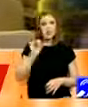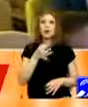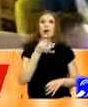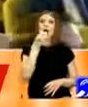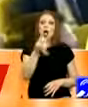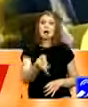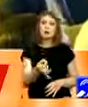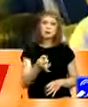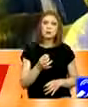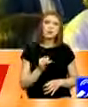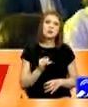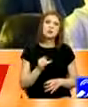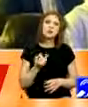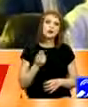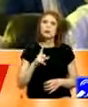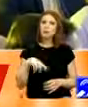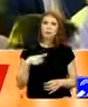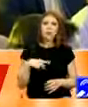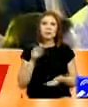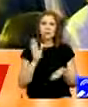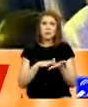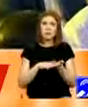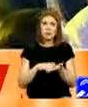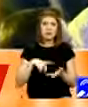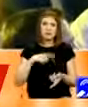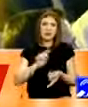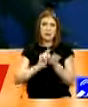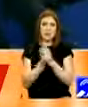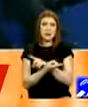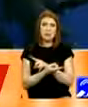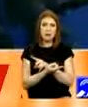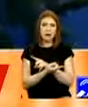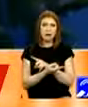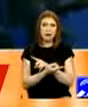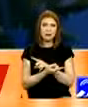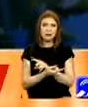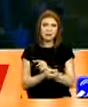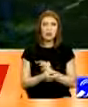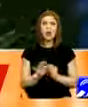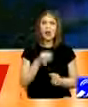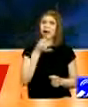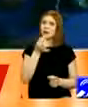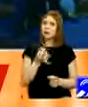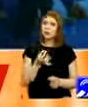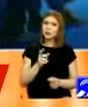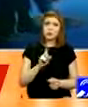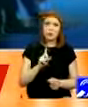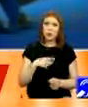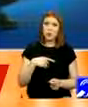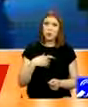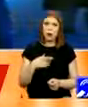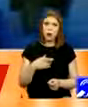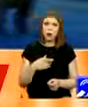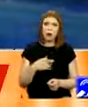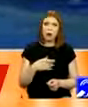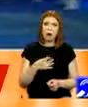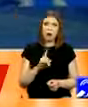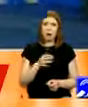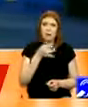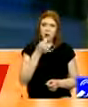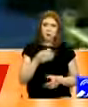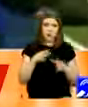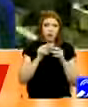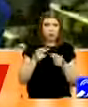astazi ca nu exista motive sa fie locuitori din fruntea Senatului a menționat ca nu e precizat că România va trimite